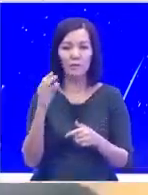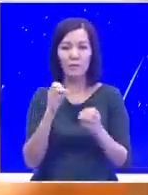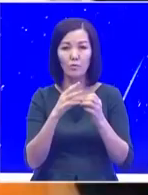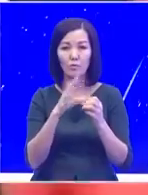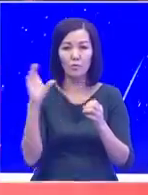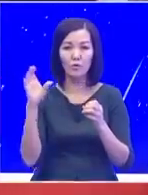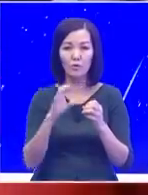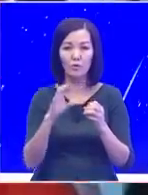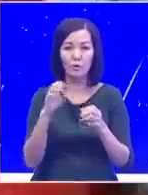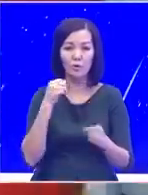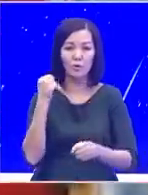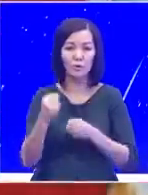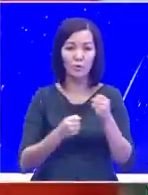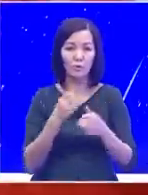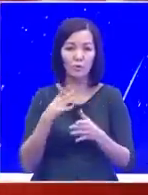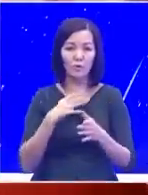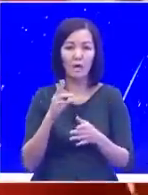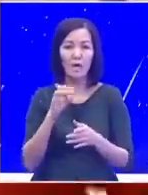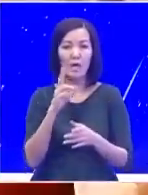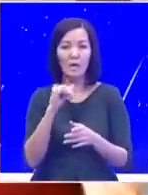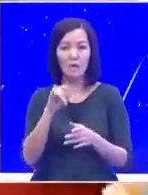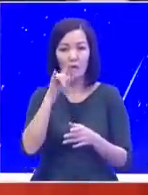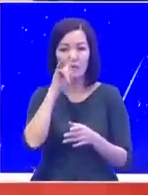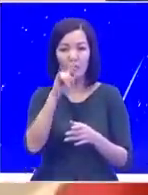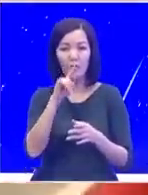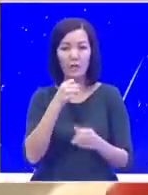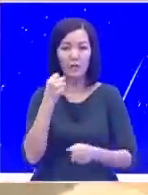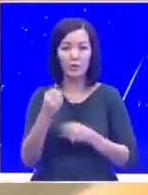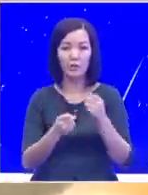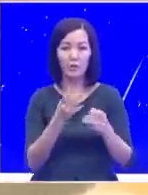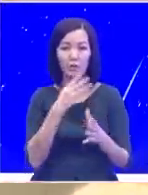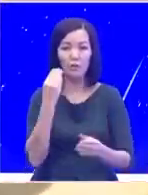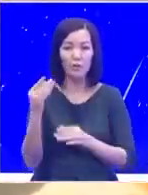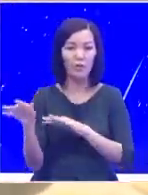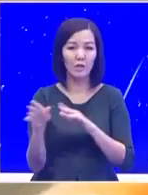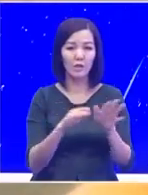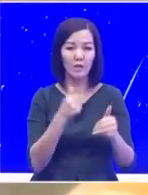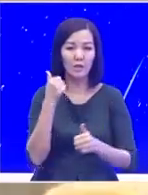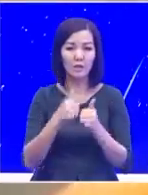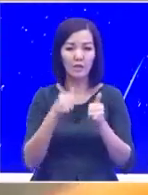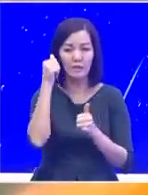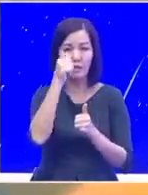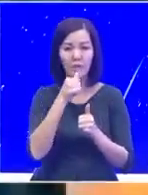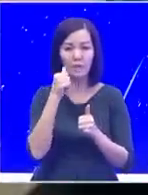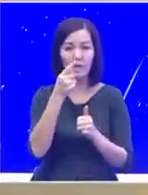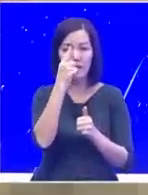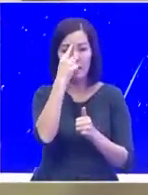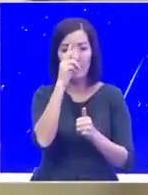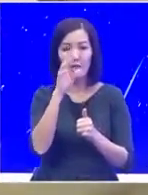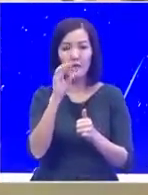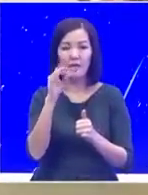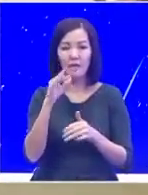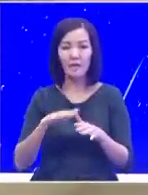секундта жүгіріп өтті. Айта кетейік, камбала бұқаларды жегіп жүгіретін ұлттық іс-шара. Сайыс жыл сайын Үндістанның Карнатака